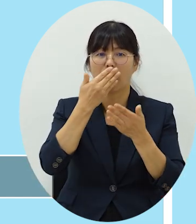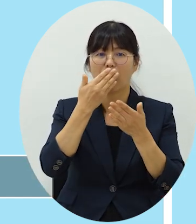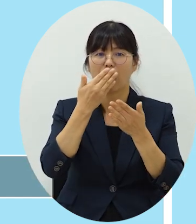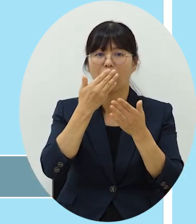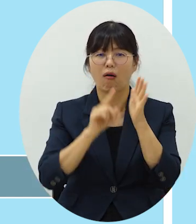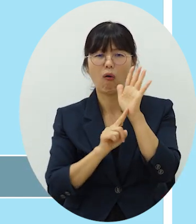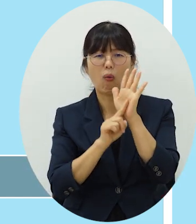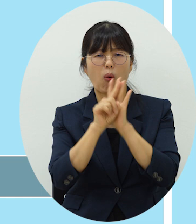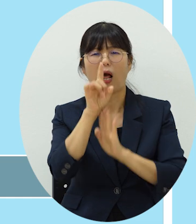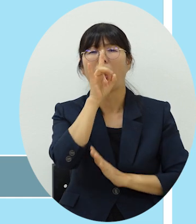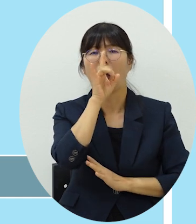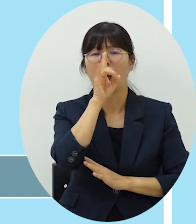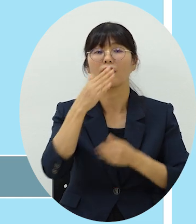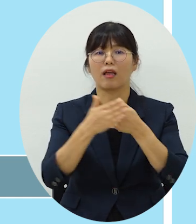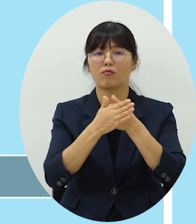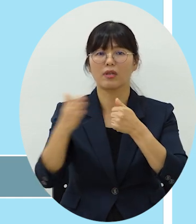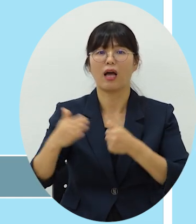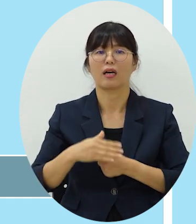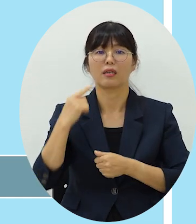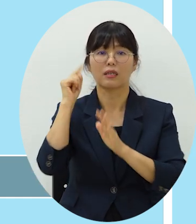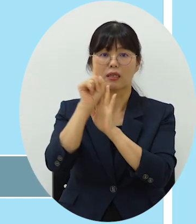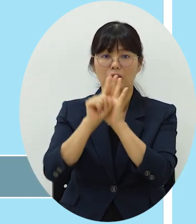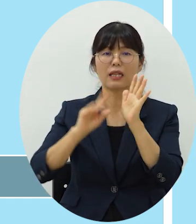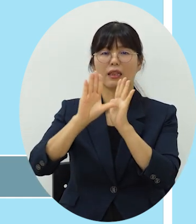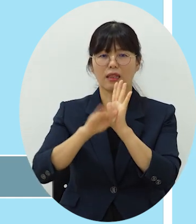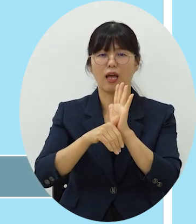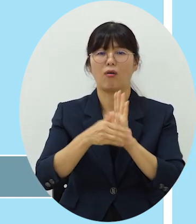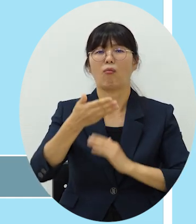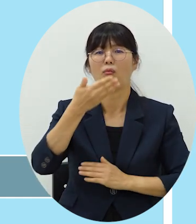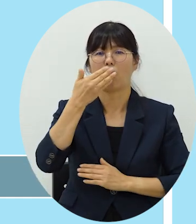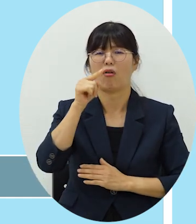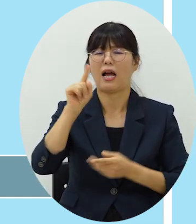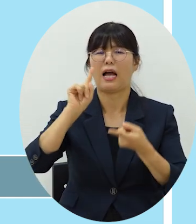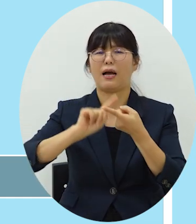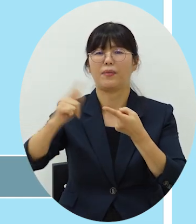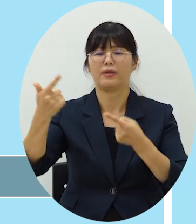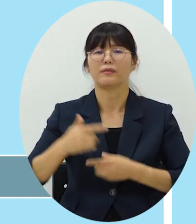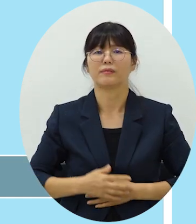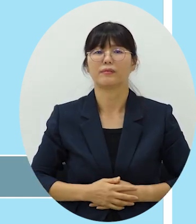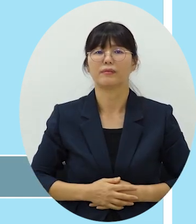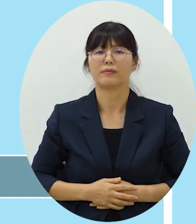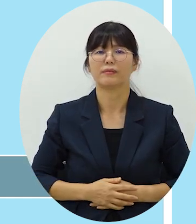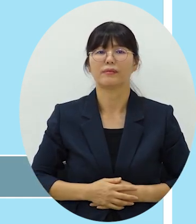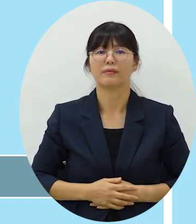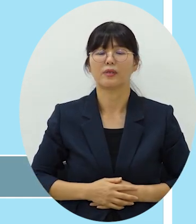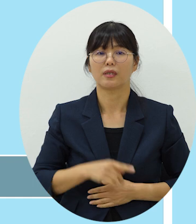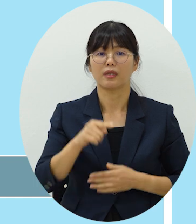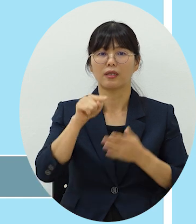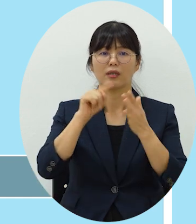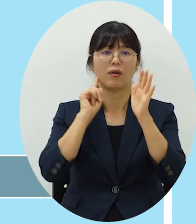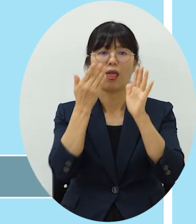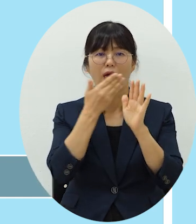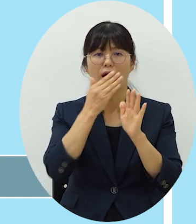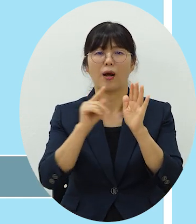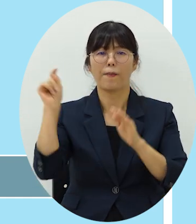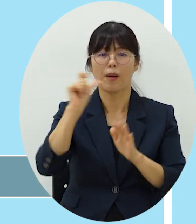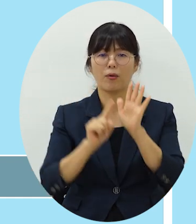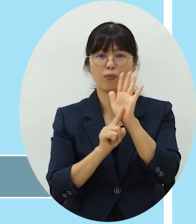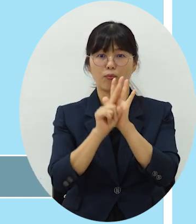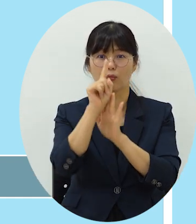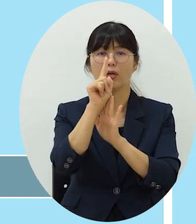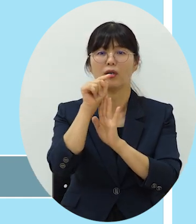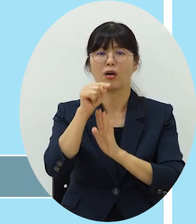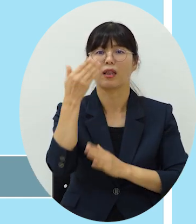빠르게 올리지 못하기 때문에 저혈당일 때 섭취하는 것은 적합하지 않습니다. 혈당을 빠르게 올려주는 단순